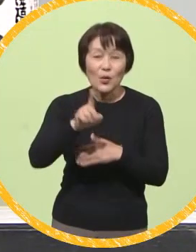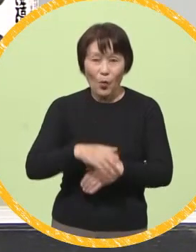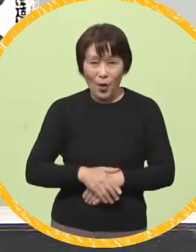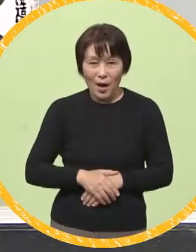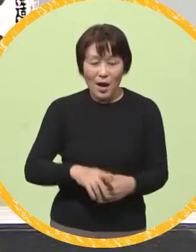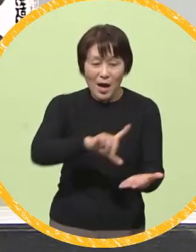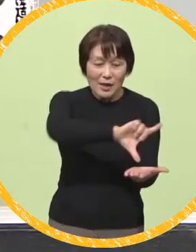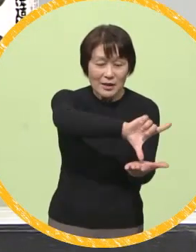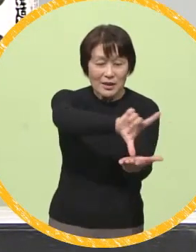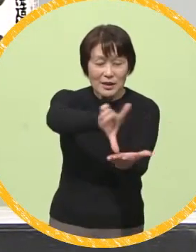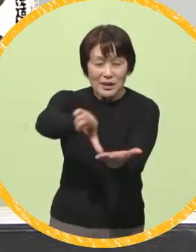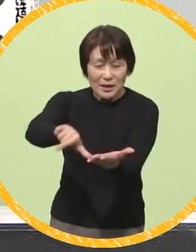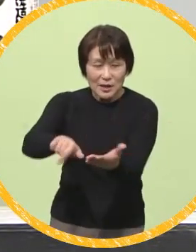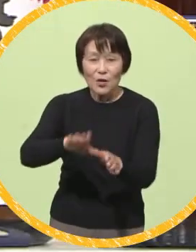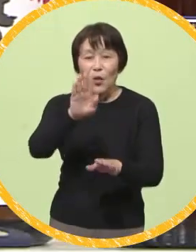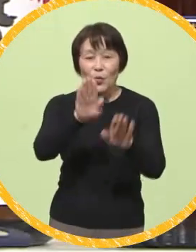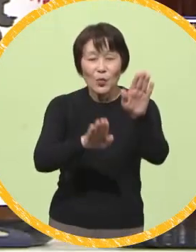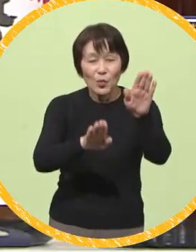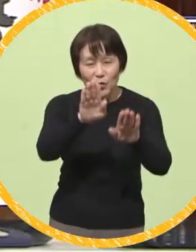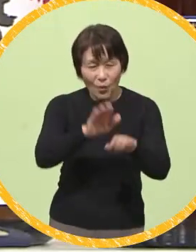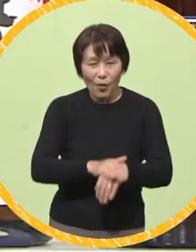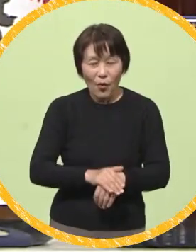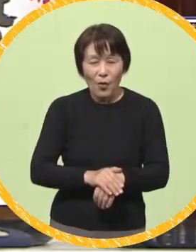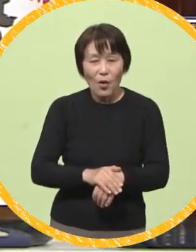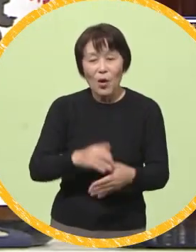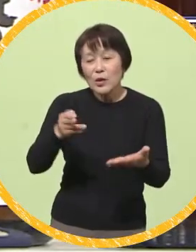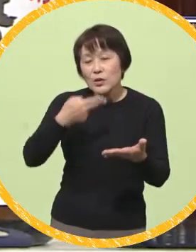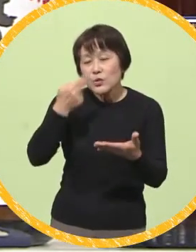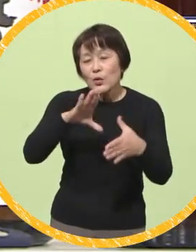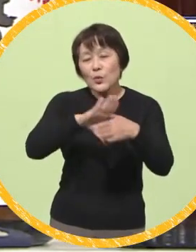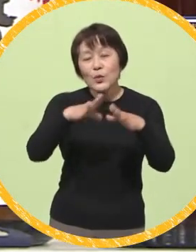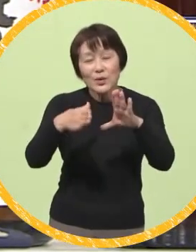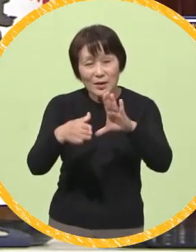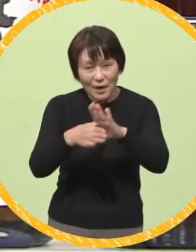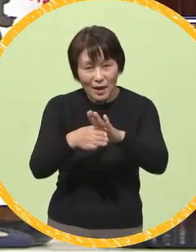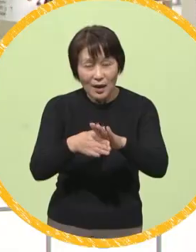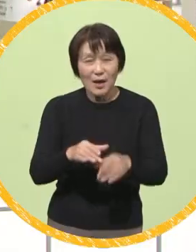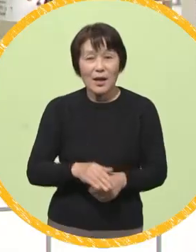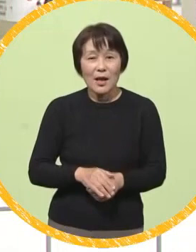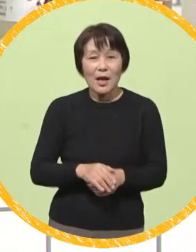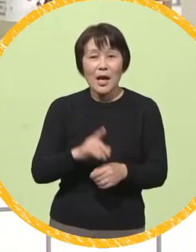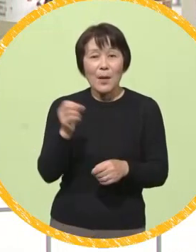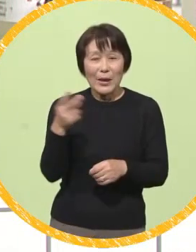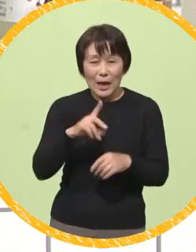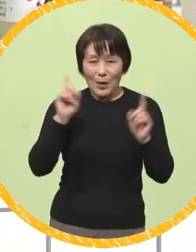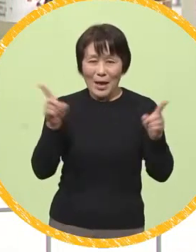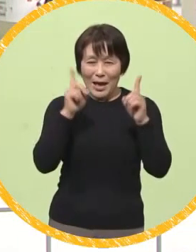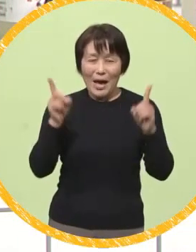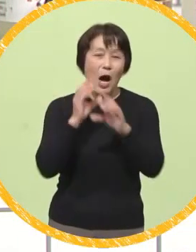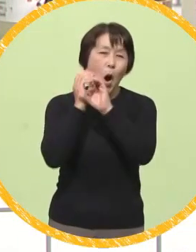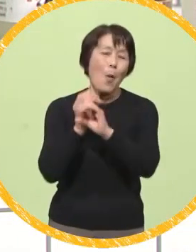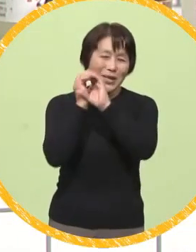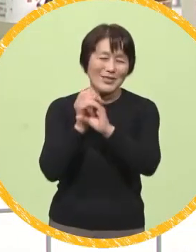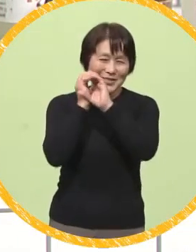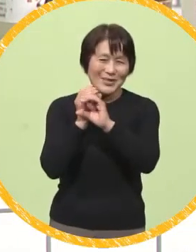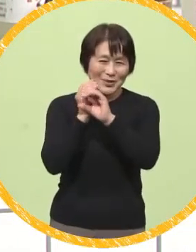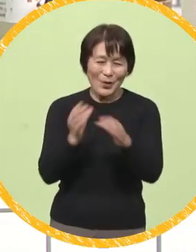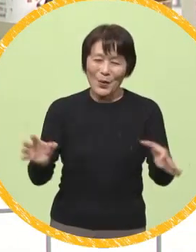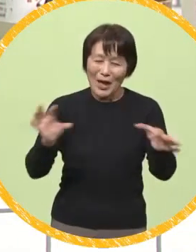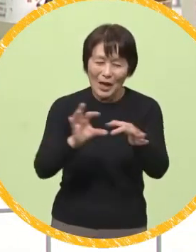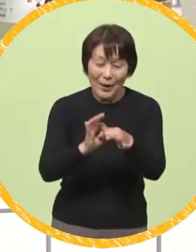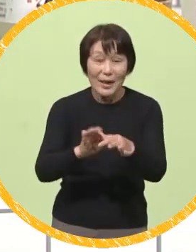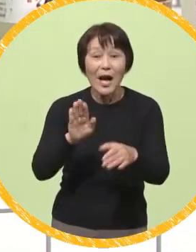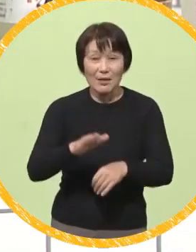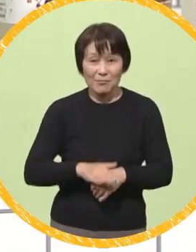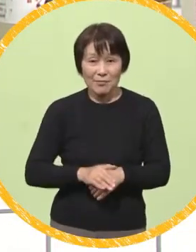この地域の風土や気候ですとか食文化ですとか、あとはこう祭りごとなどとすごく深く関わっているので、